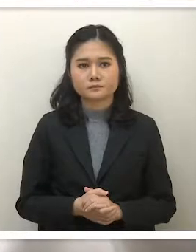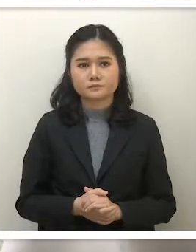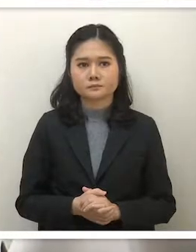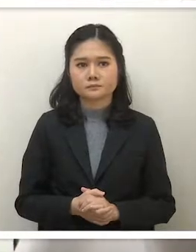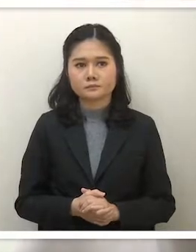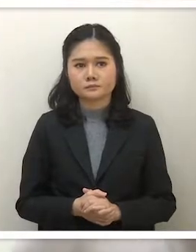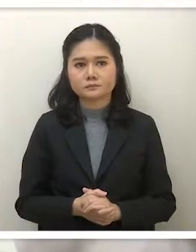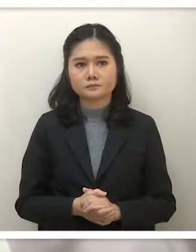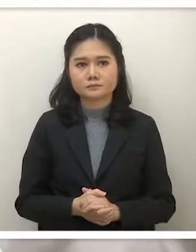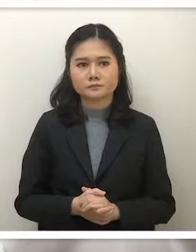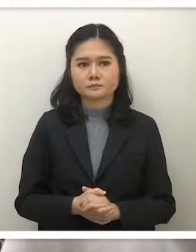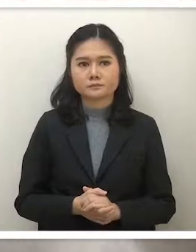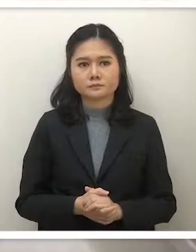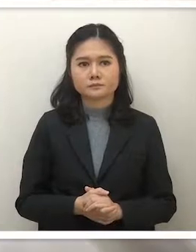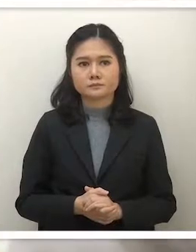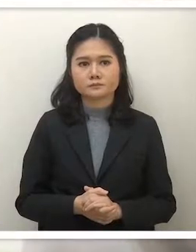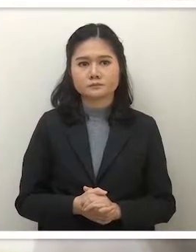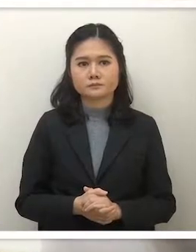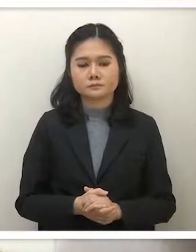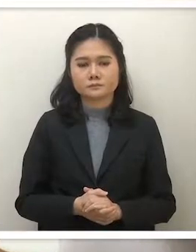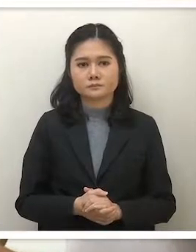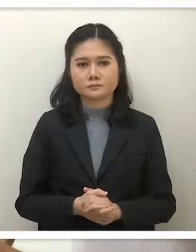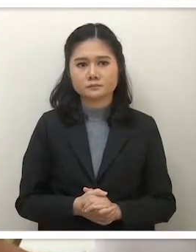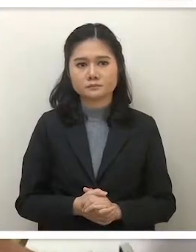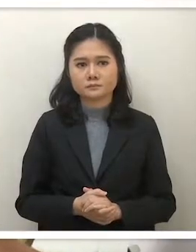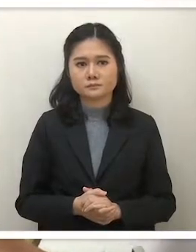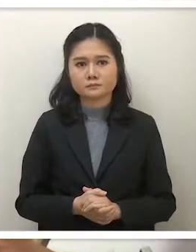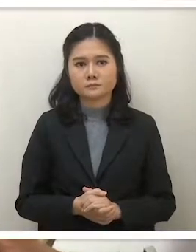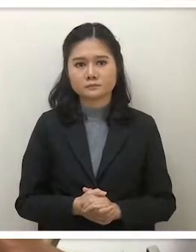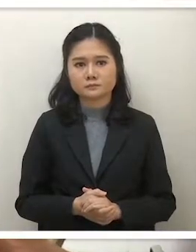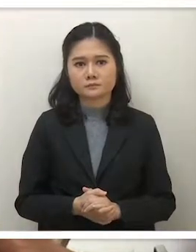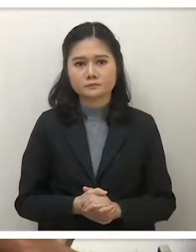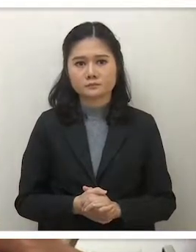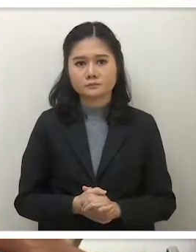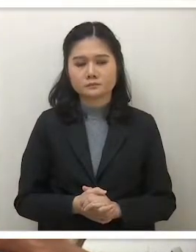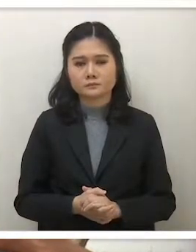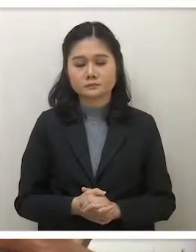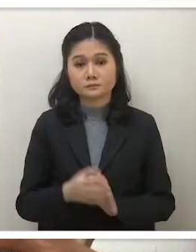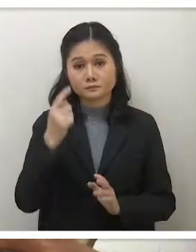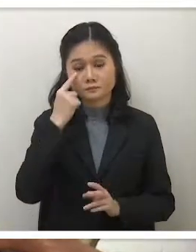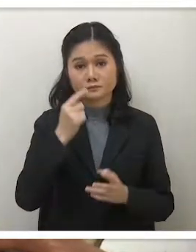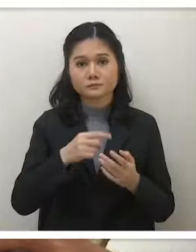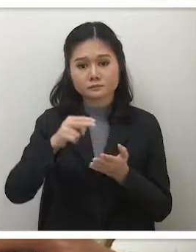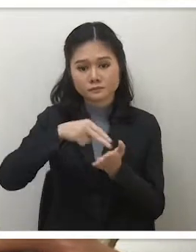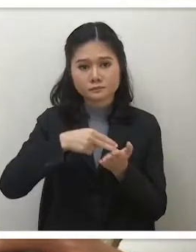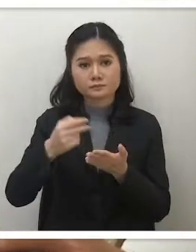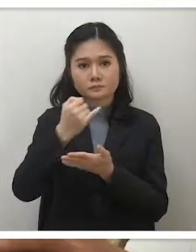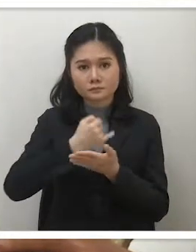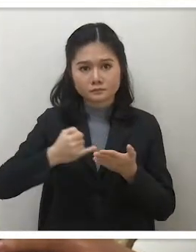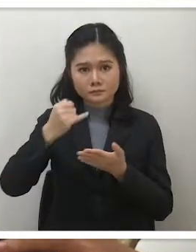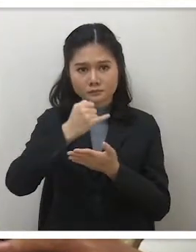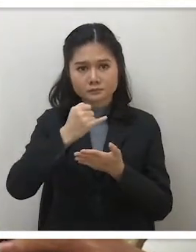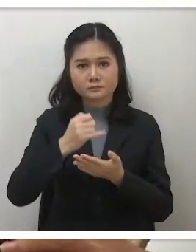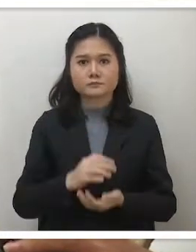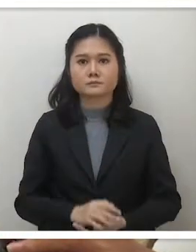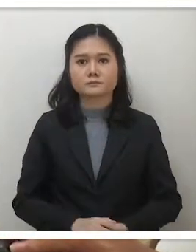ส่วนตานี้กูจะ ว่าด้วยผู้กันนะครับ